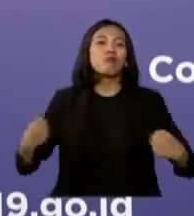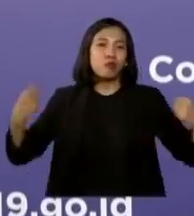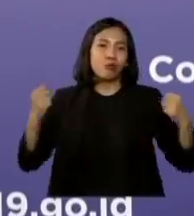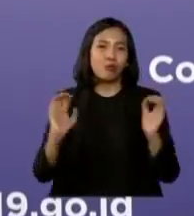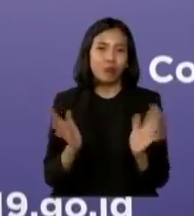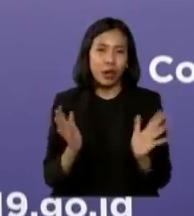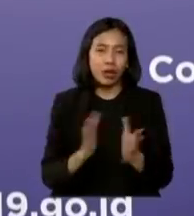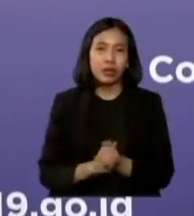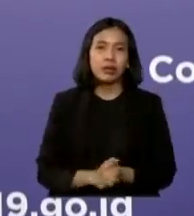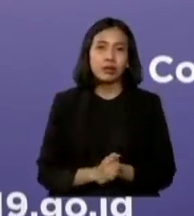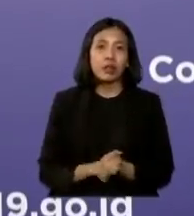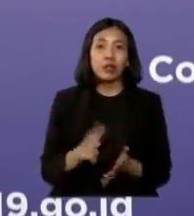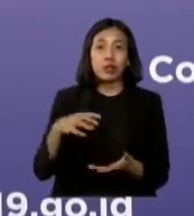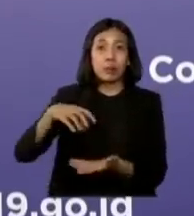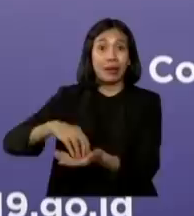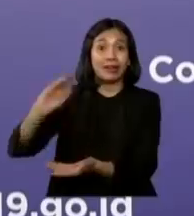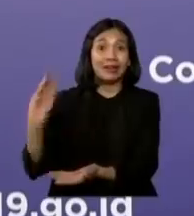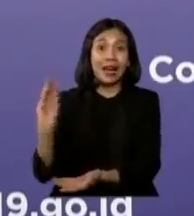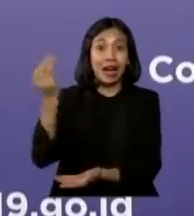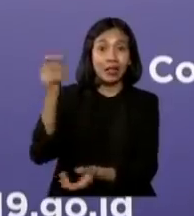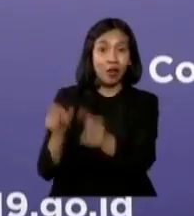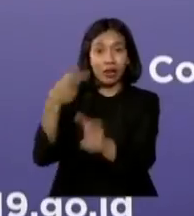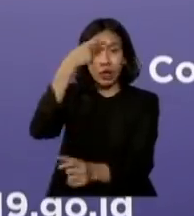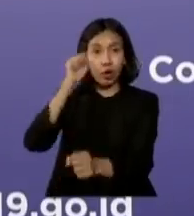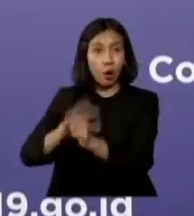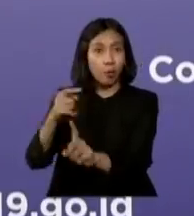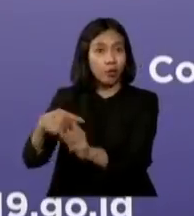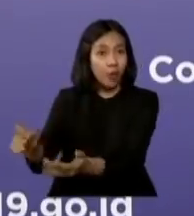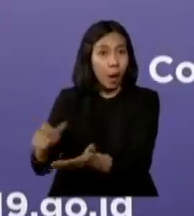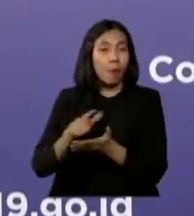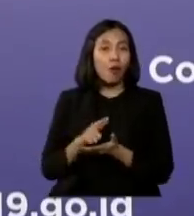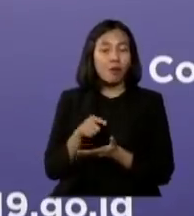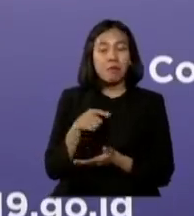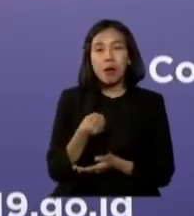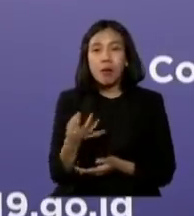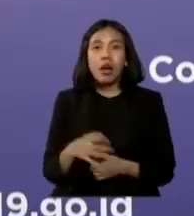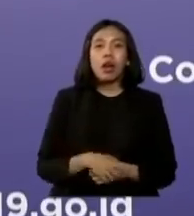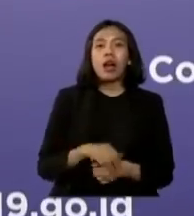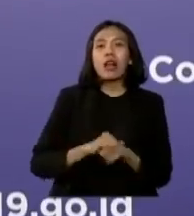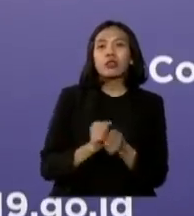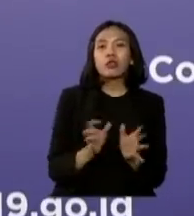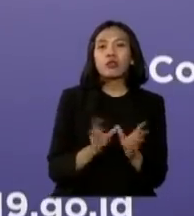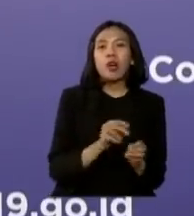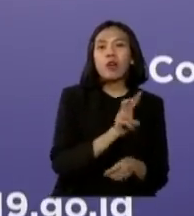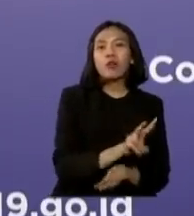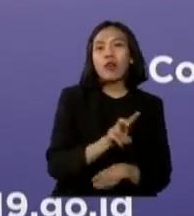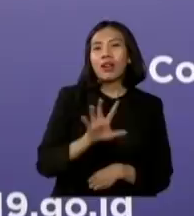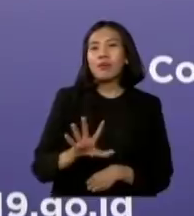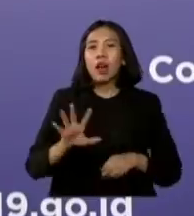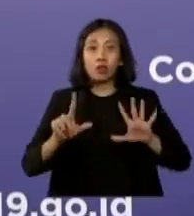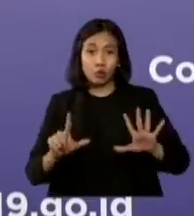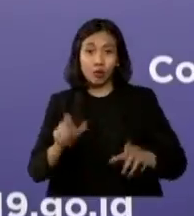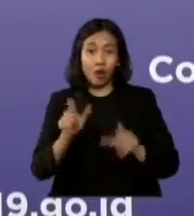kemudian DKI Jakarta melaporkan kasus positif yang baru adalah 257 kasus dengan